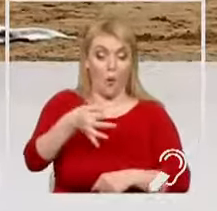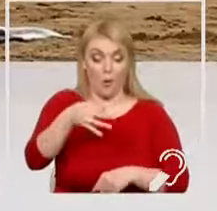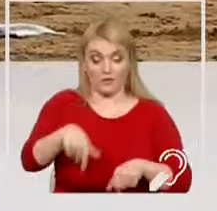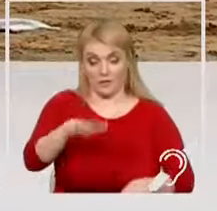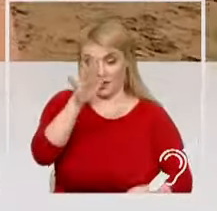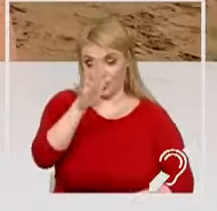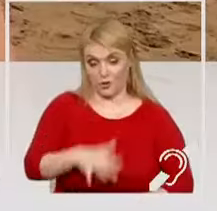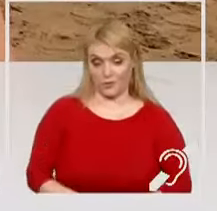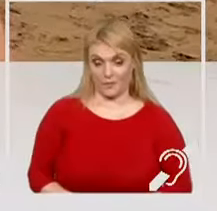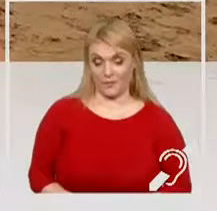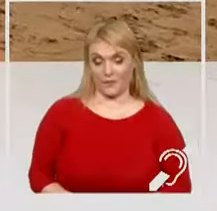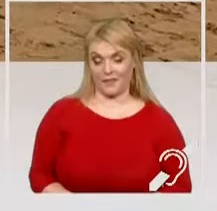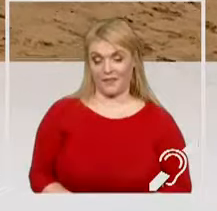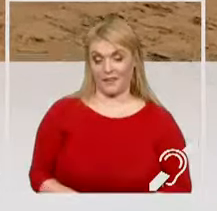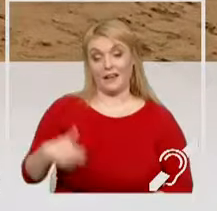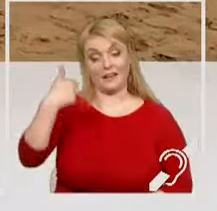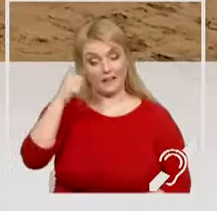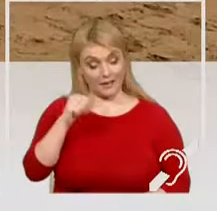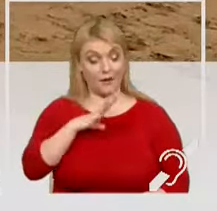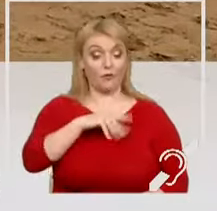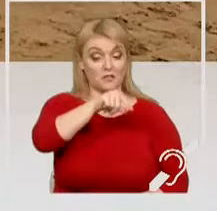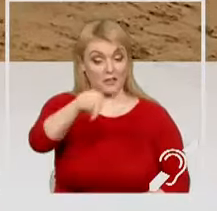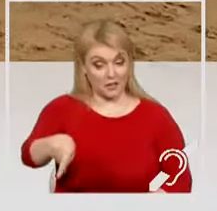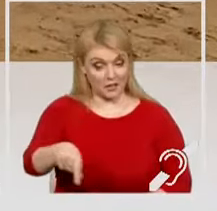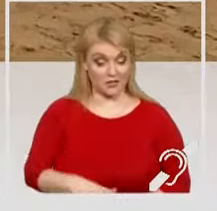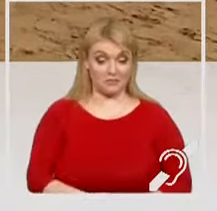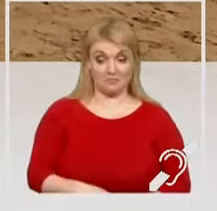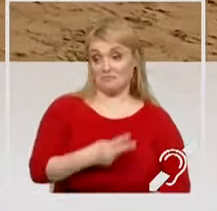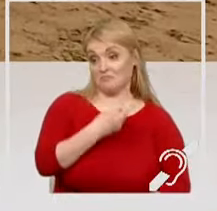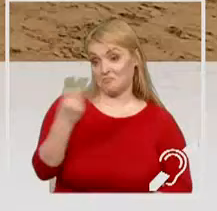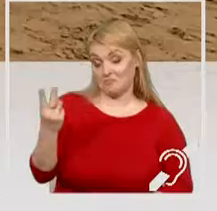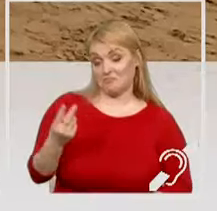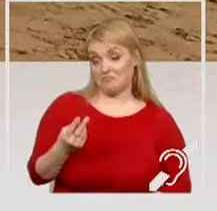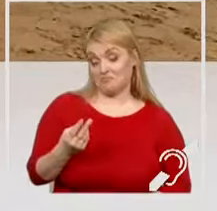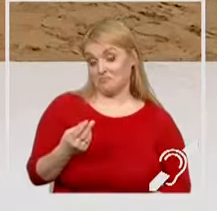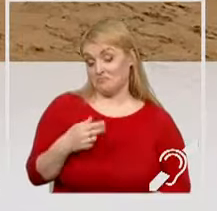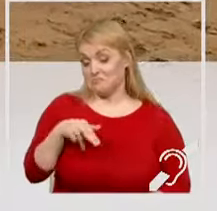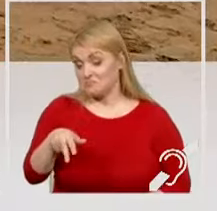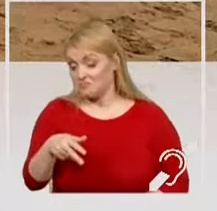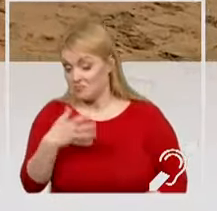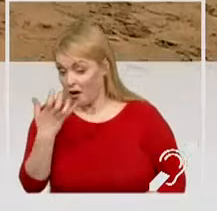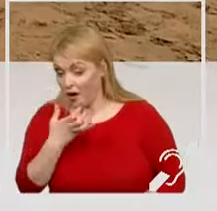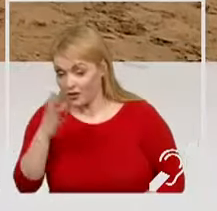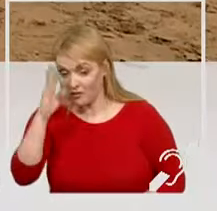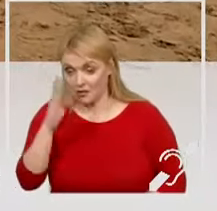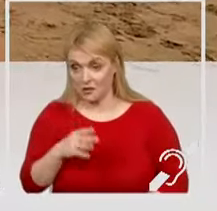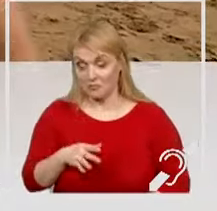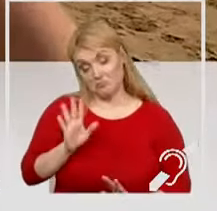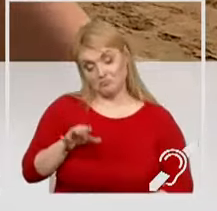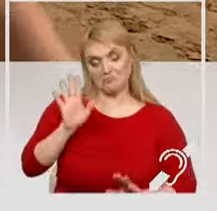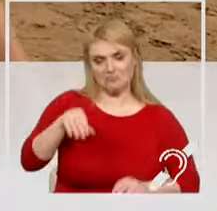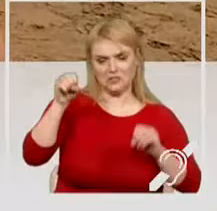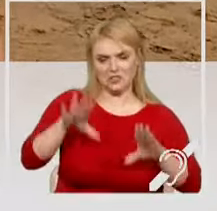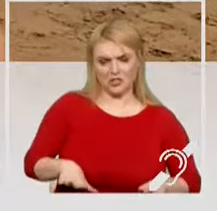din Chișinău. Ieri am ieșit la plajă și azi am văzut că este foarte cald și foarte bine și am decis să